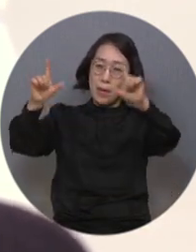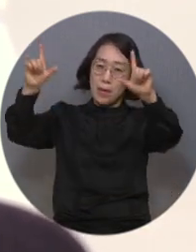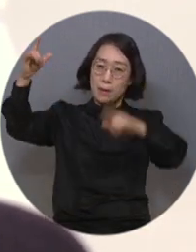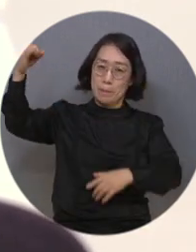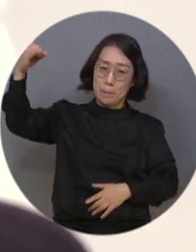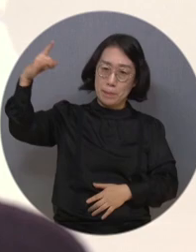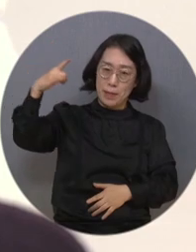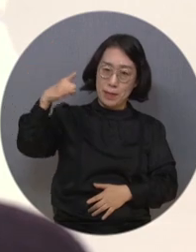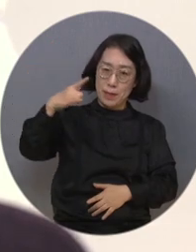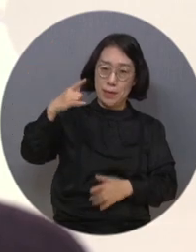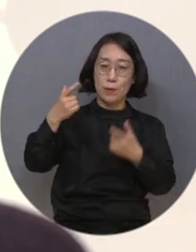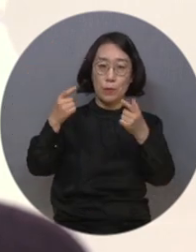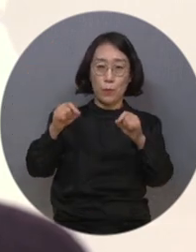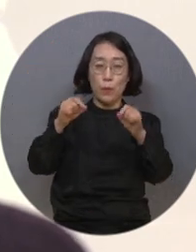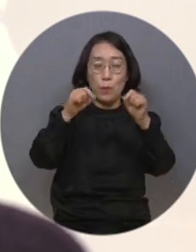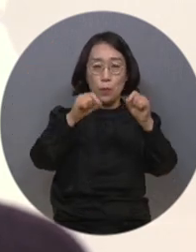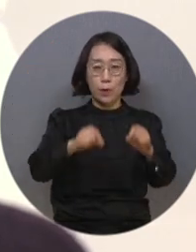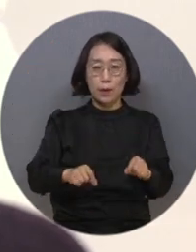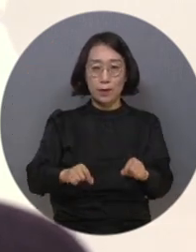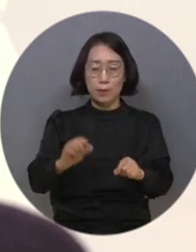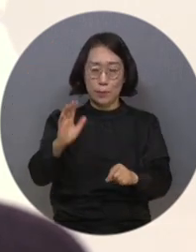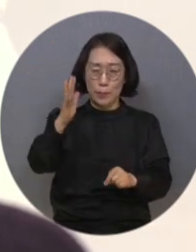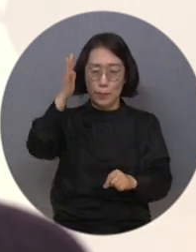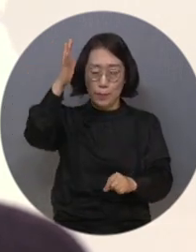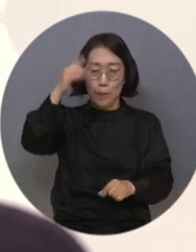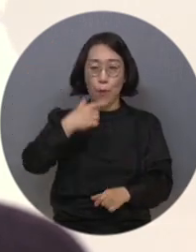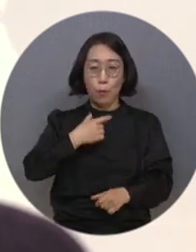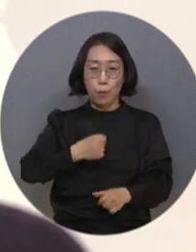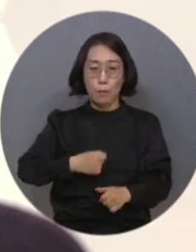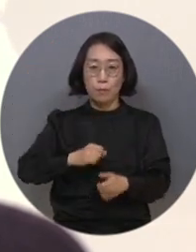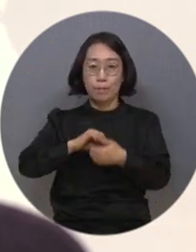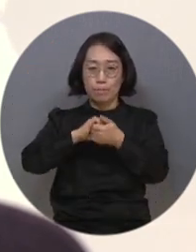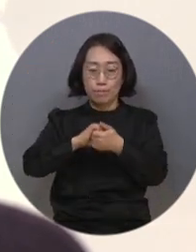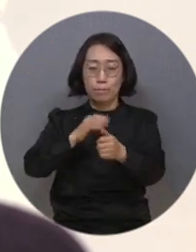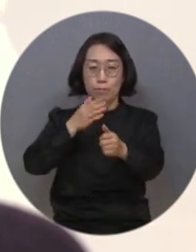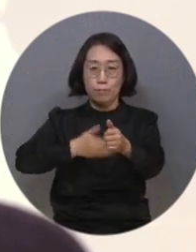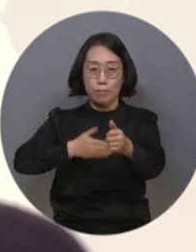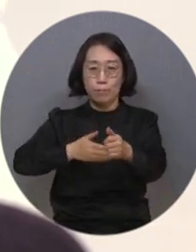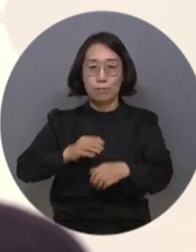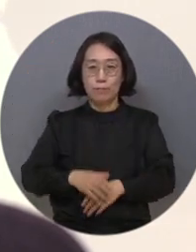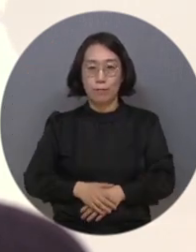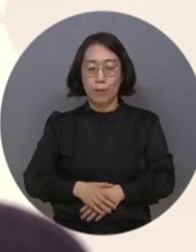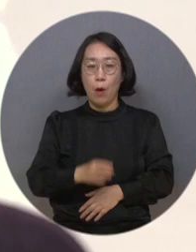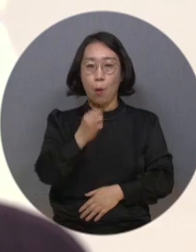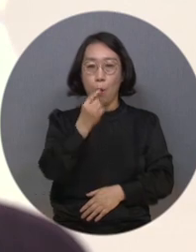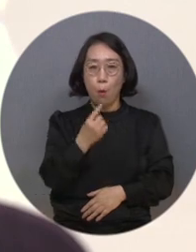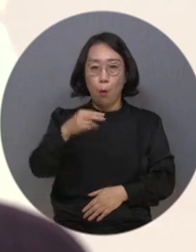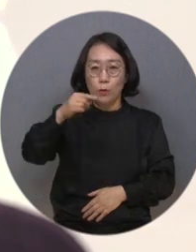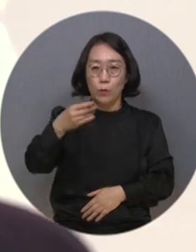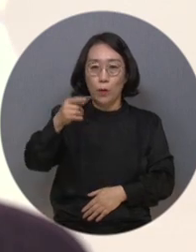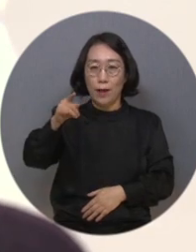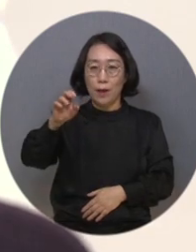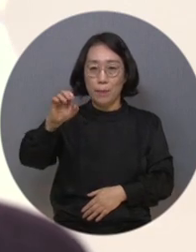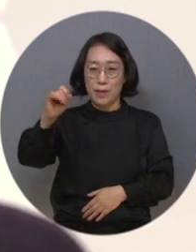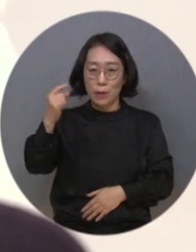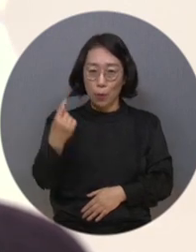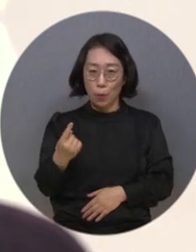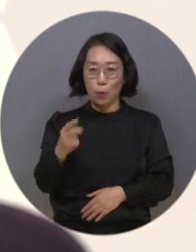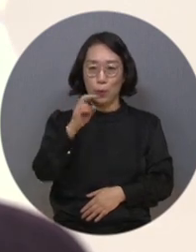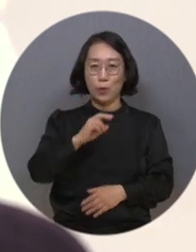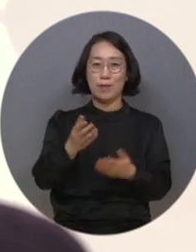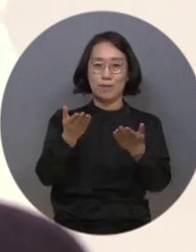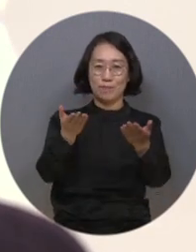밝고 빛난 그러한 삶이 되기를 기원하면서 깐손의 오솔레미오 들려드리겠습니다.